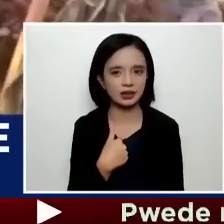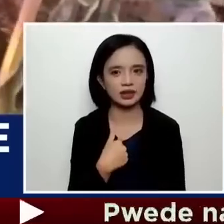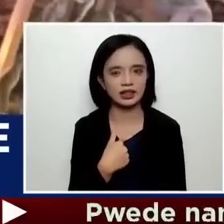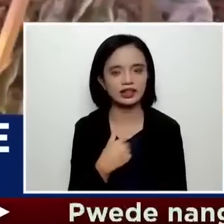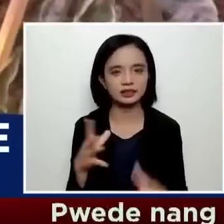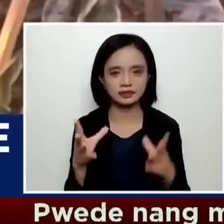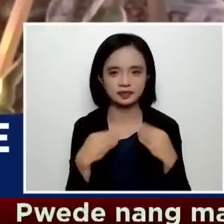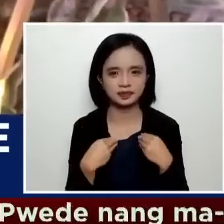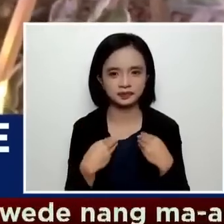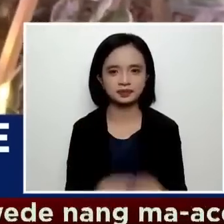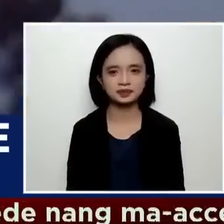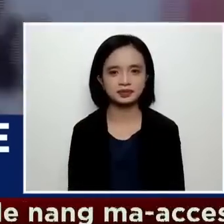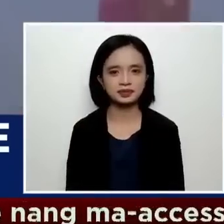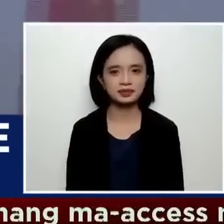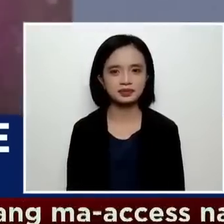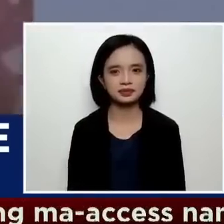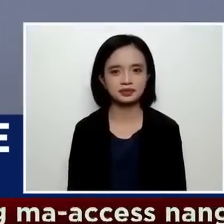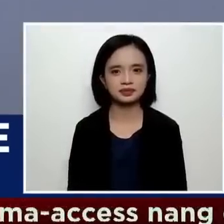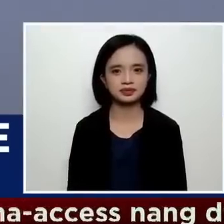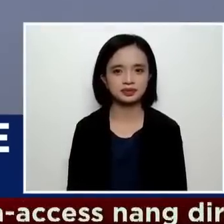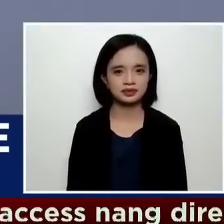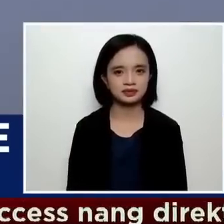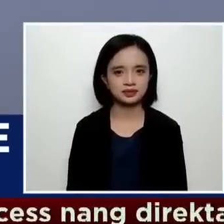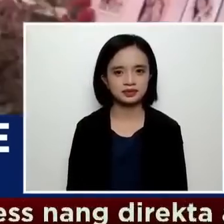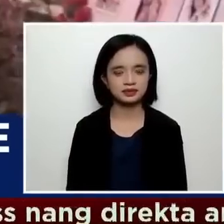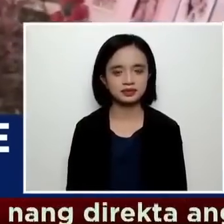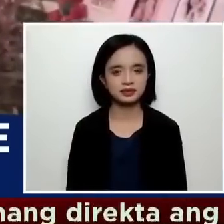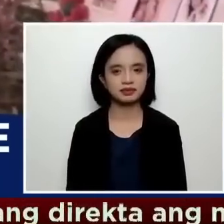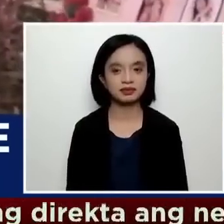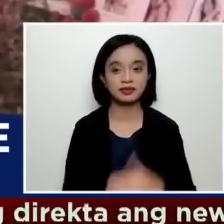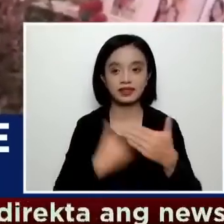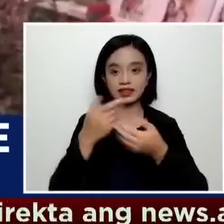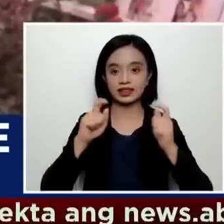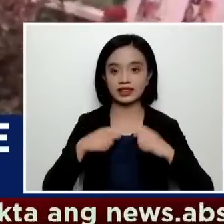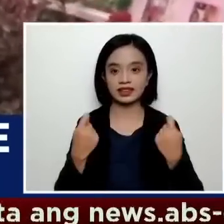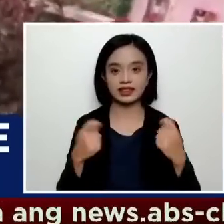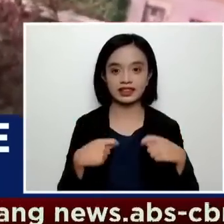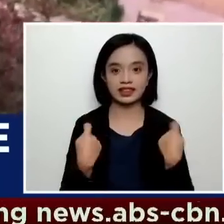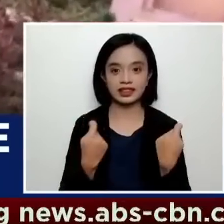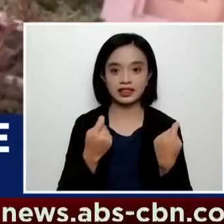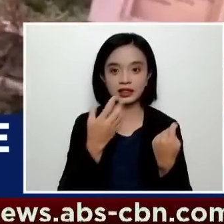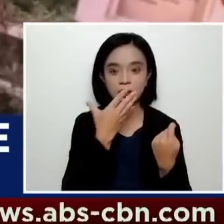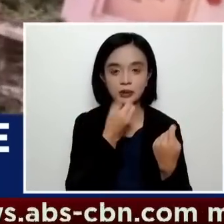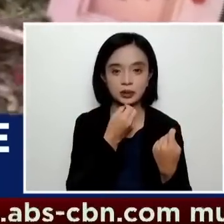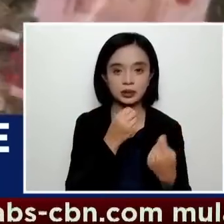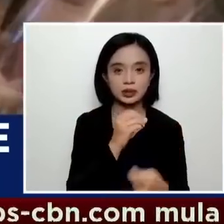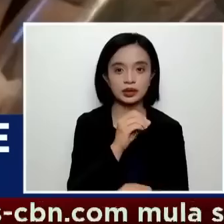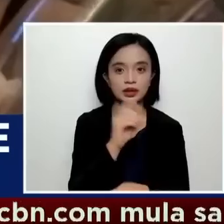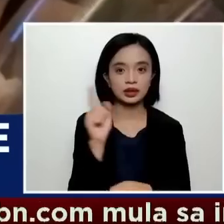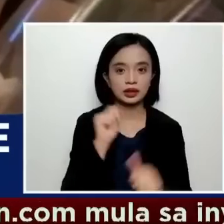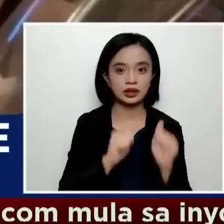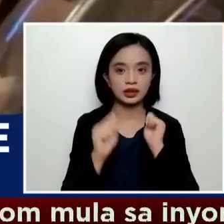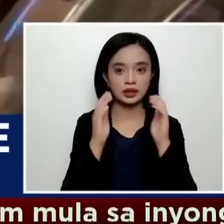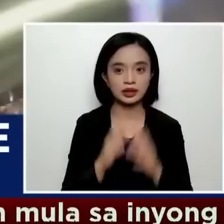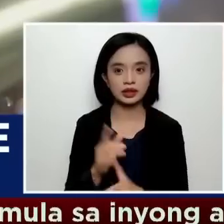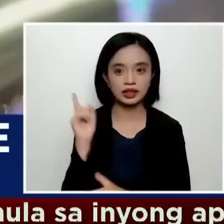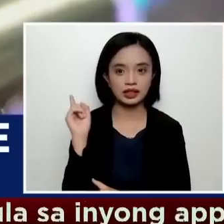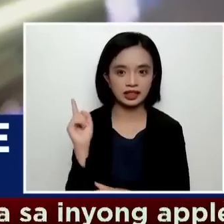may paso ka! Meron niya. Sa Tagaytay naman, nag-prompose si Beaver Magtala sa aktres sa Simutia